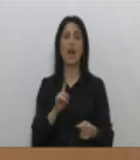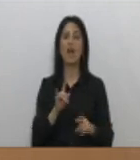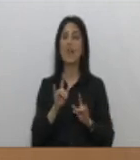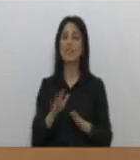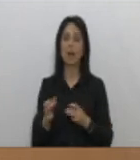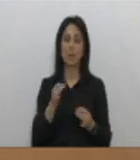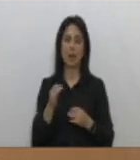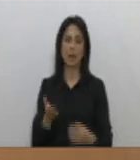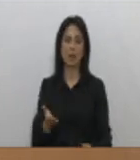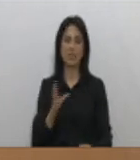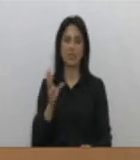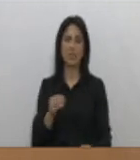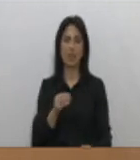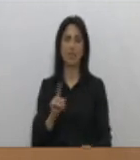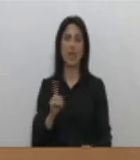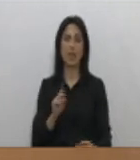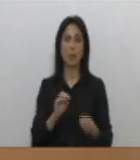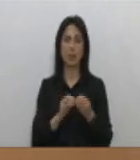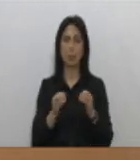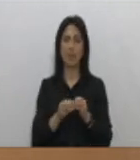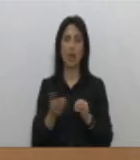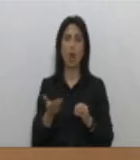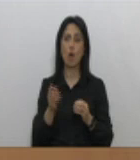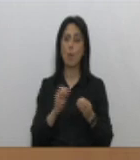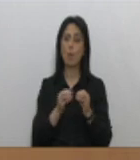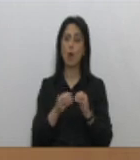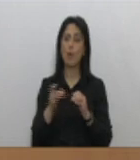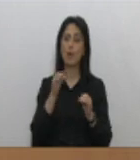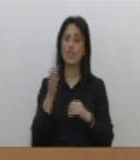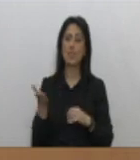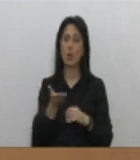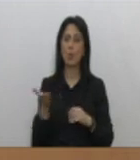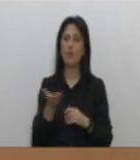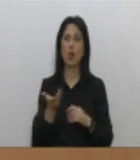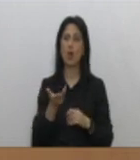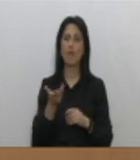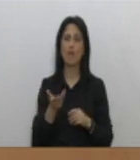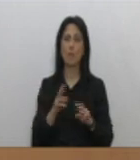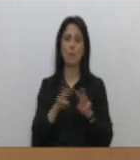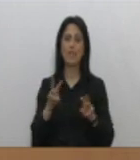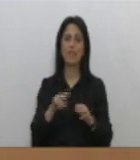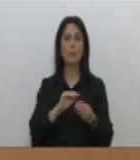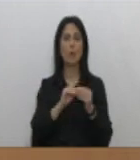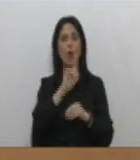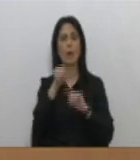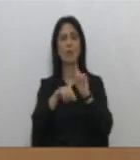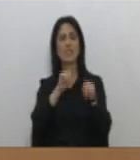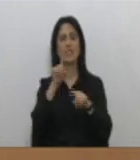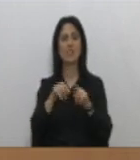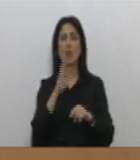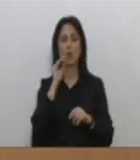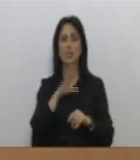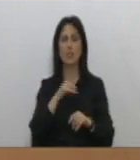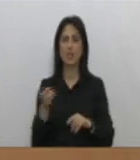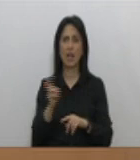საქმეზე ველაპარაკებით საერთოდ და რა პრობლემებს ერთი რომელ პრობლემაზე ისაუბრეთ აქ რომელ მინისტრს დაუსვით პრობლემებთან დაკავშირებით კითხვები აქ